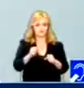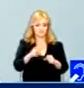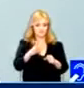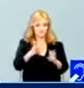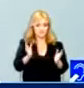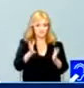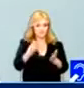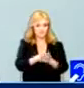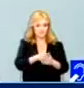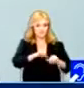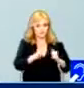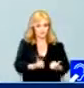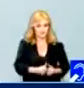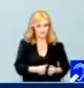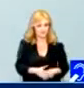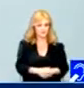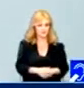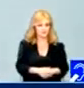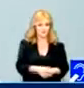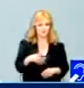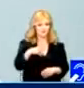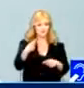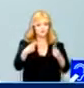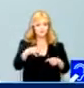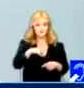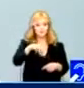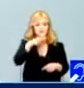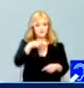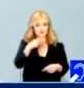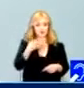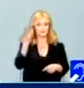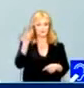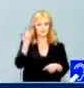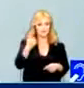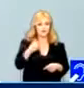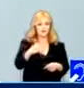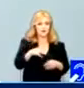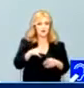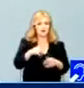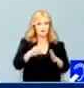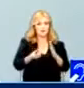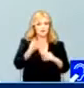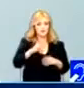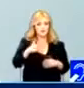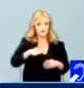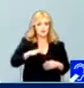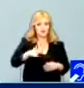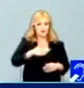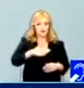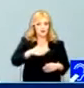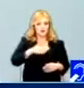nu tragem atenție atunci când apar simptome neplăcute în piept, atunci